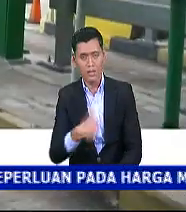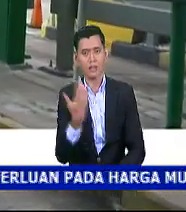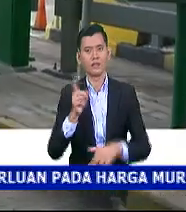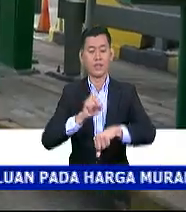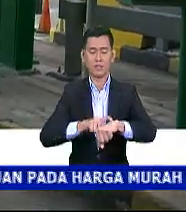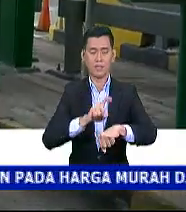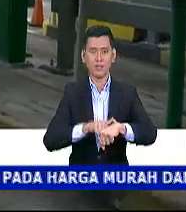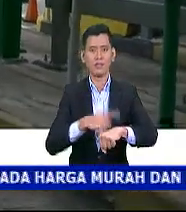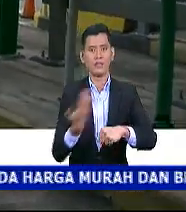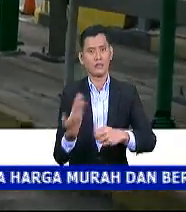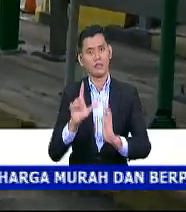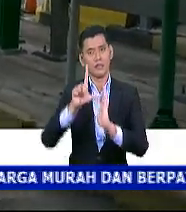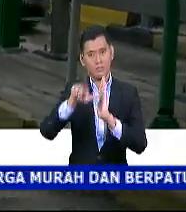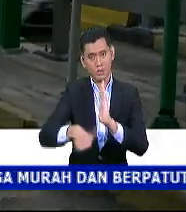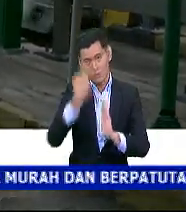Plaza Tol.